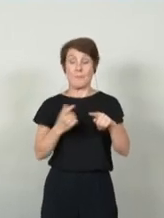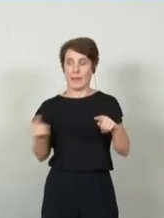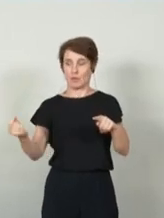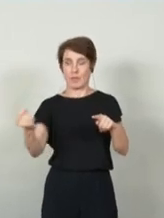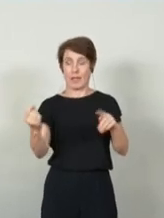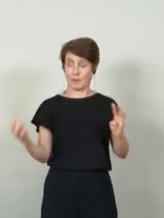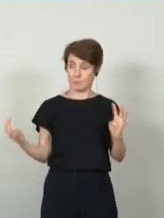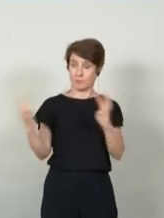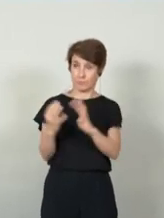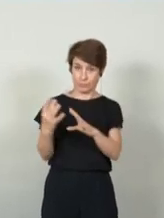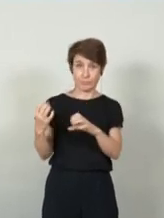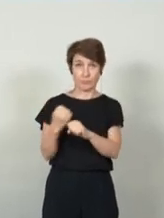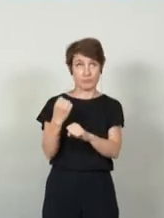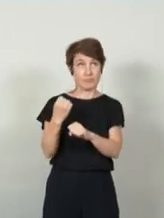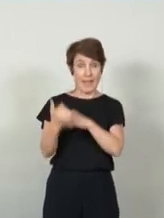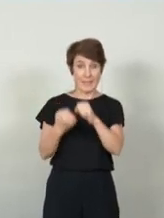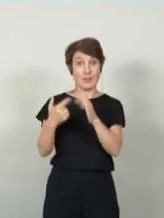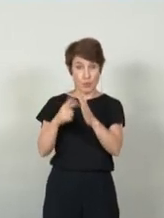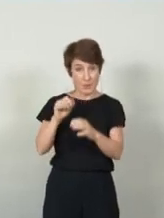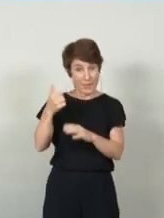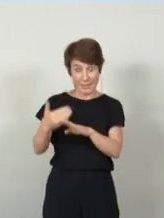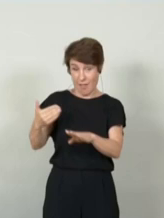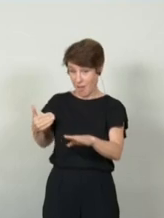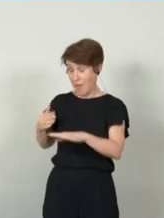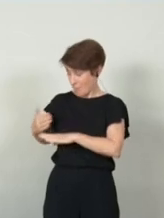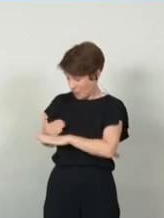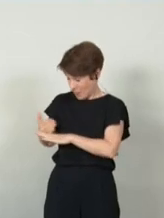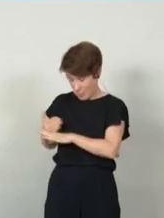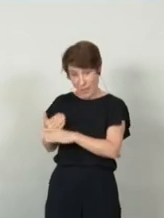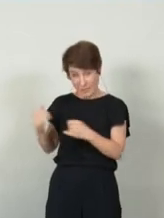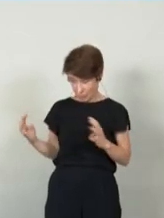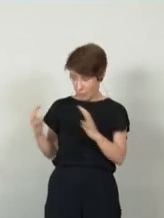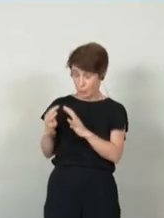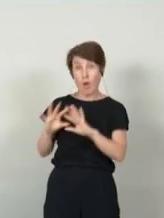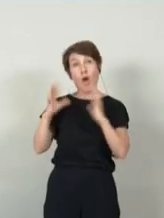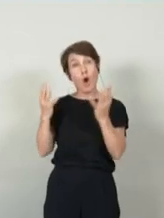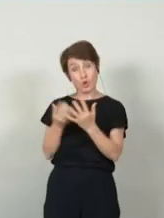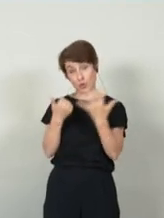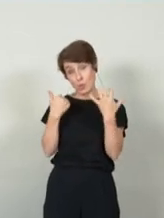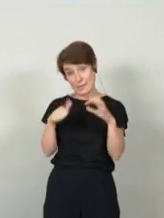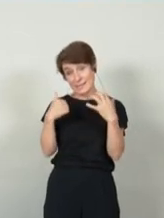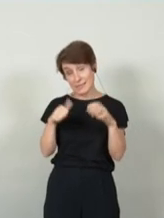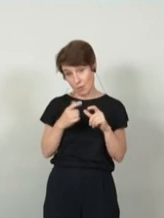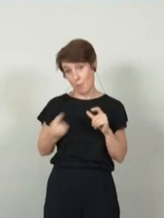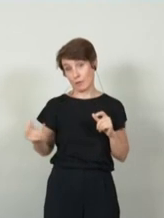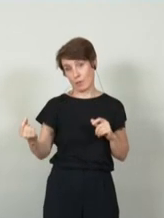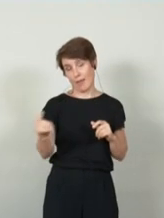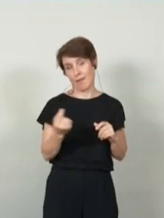réunit la nuit 2021 pour préparer l'année 2022 et ce sont plus de 600 partenaires qui ont été réunis